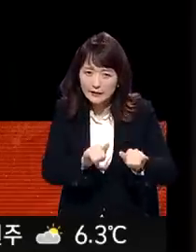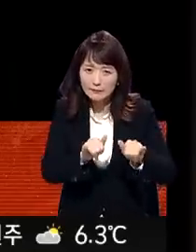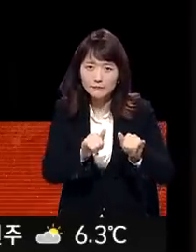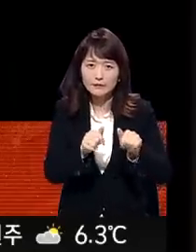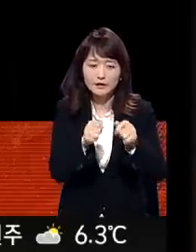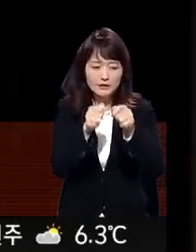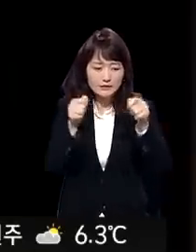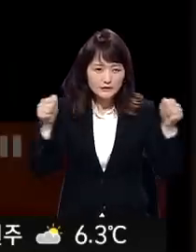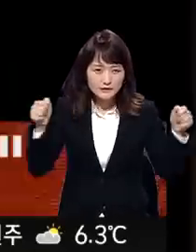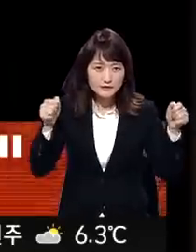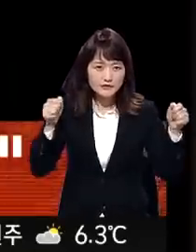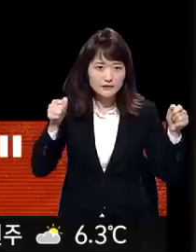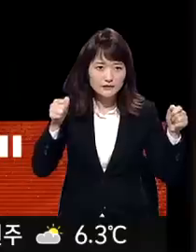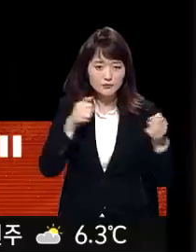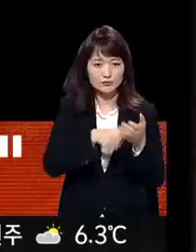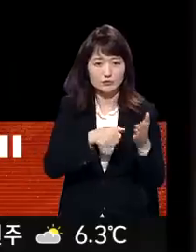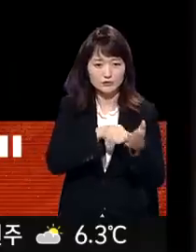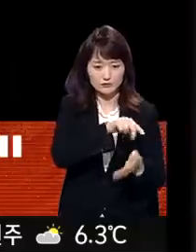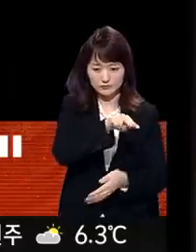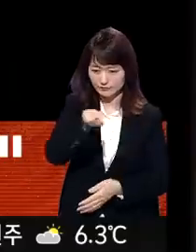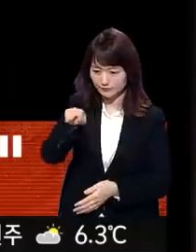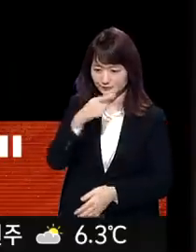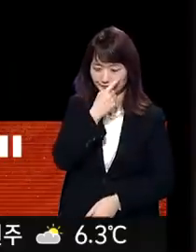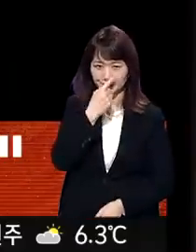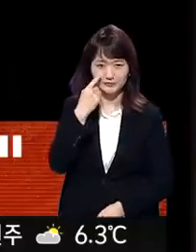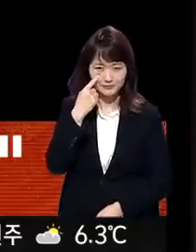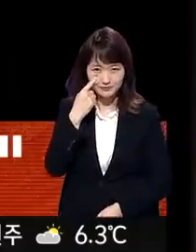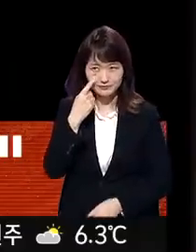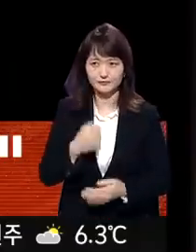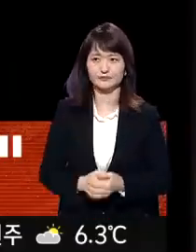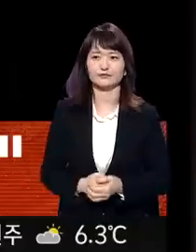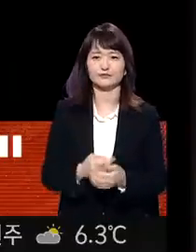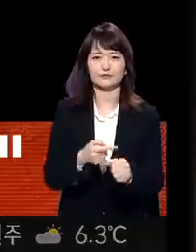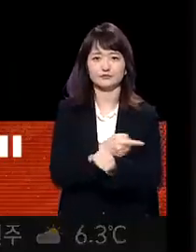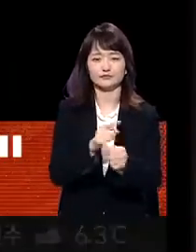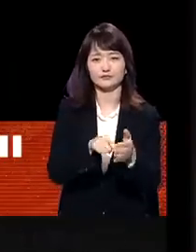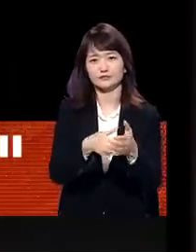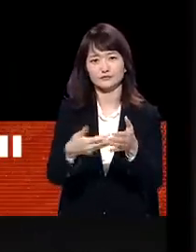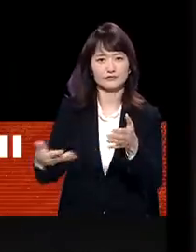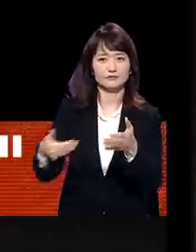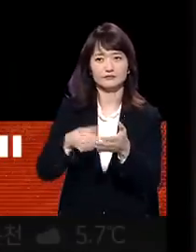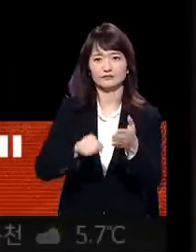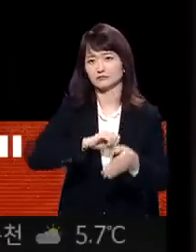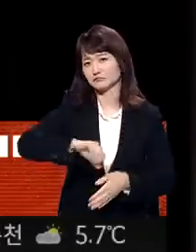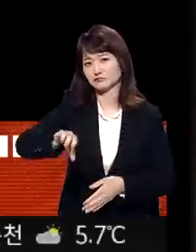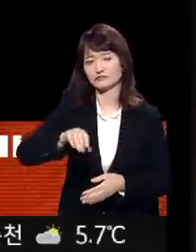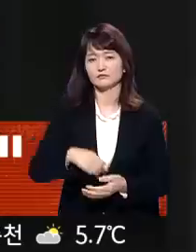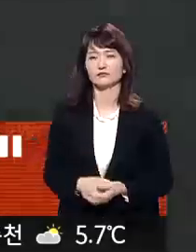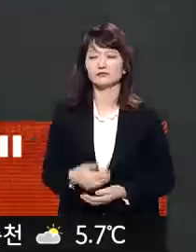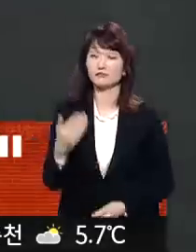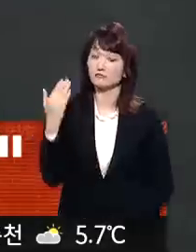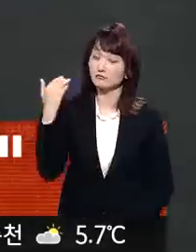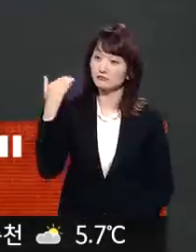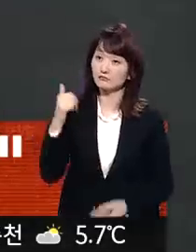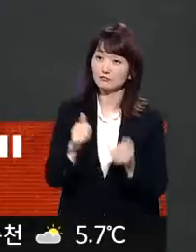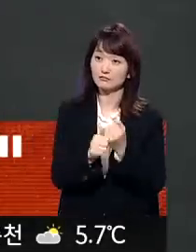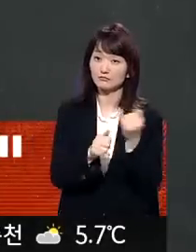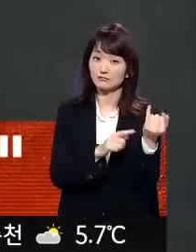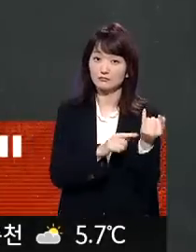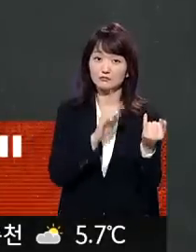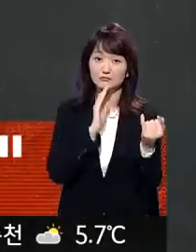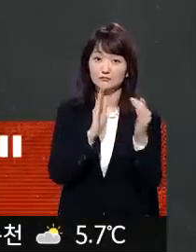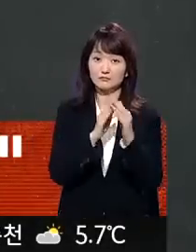모든 음식의 유통기한을 다 확인하고 한 시간이라도 지난 음식이 있으면 바로 버린다고 합니다. 그러다가 얼마 전에 이 아내가